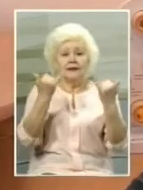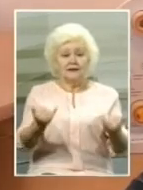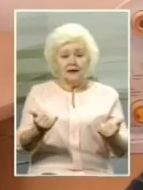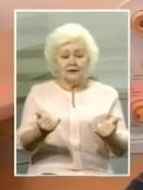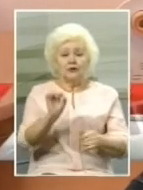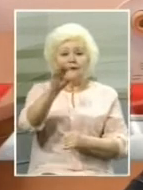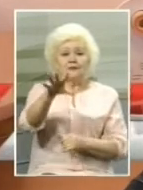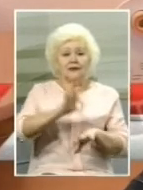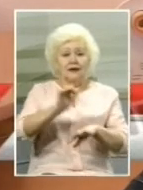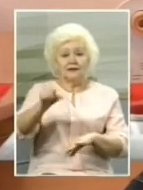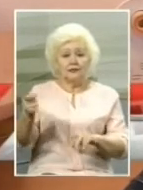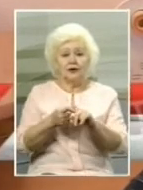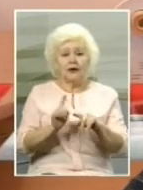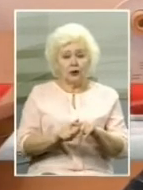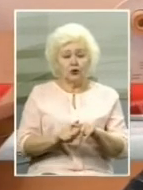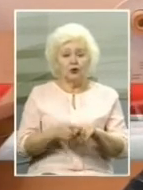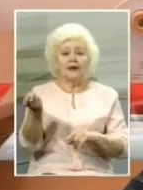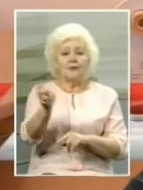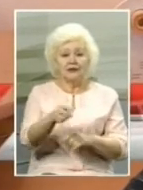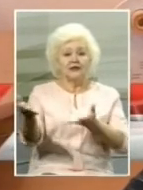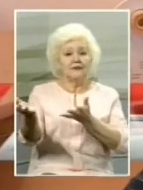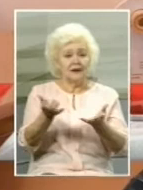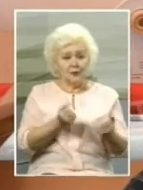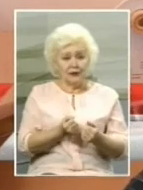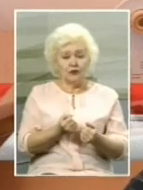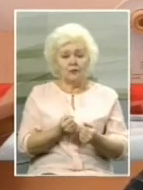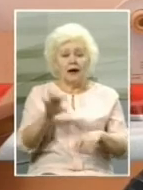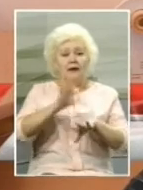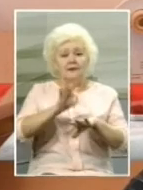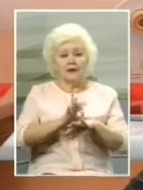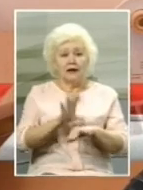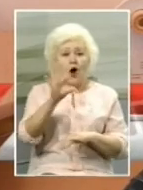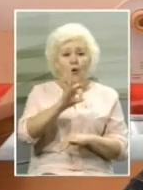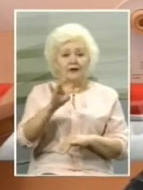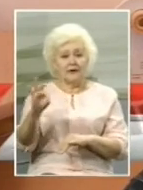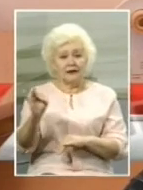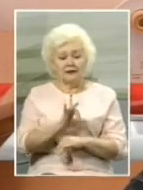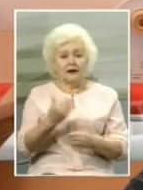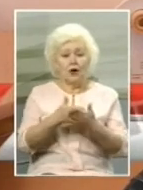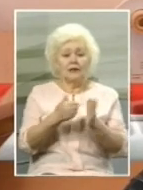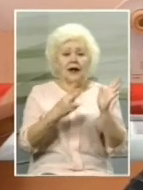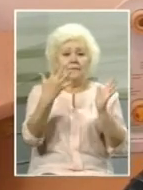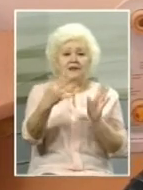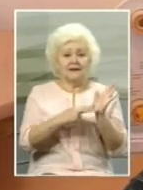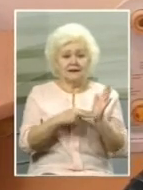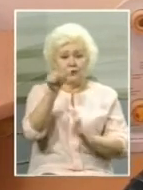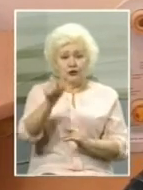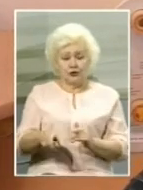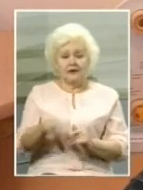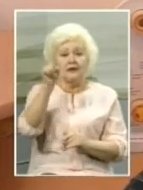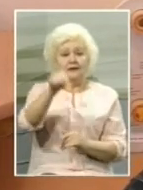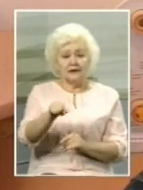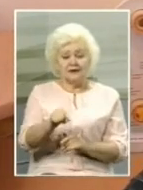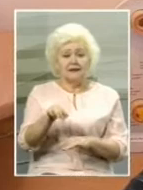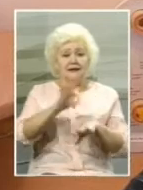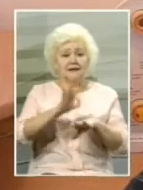із 15 больних, які прийшли на прийом із симптомами ОРВІ, обратилось около 5-7 чоловік. Із них